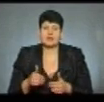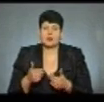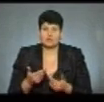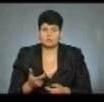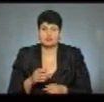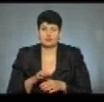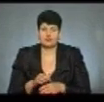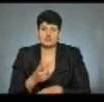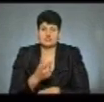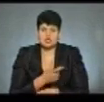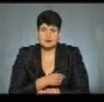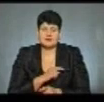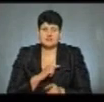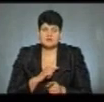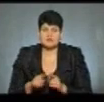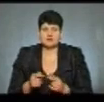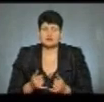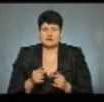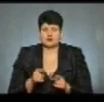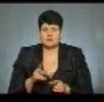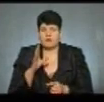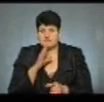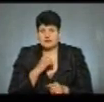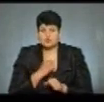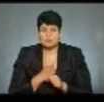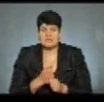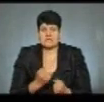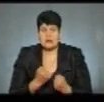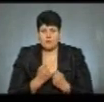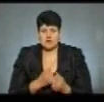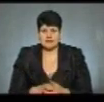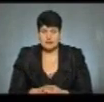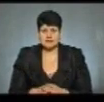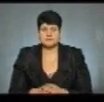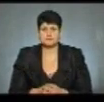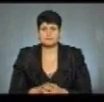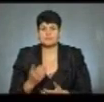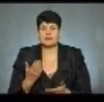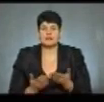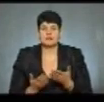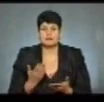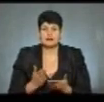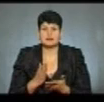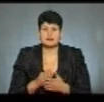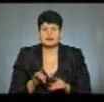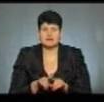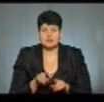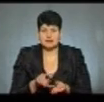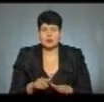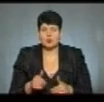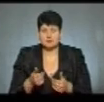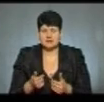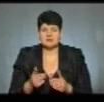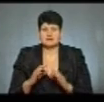рекомендують проводити щеплення швидше для того, щоб встигнути виробити імунітет. Але є такі рекомендації,